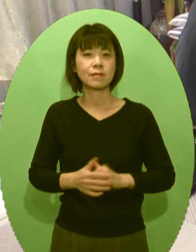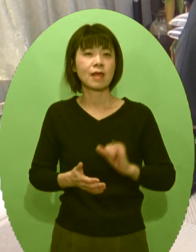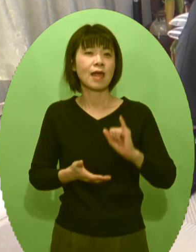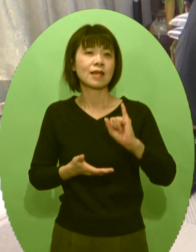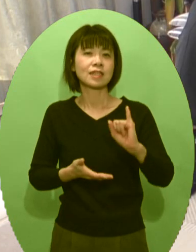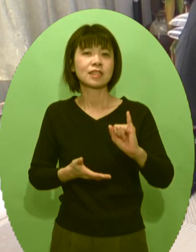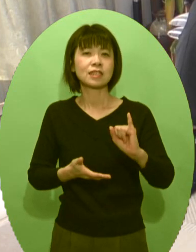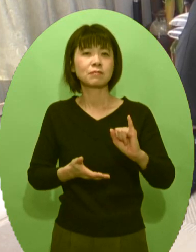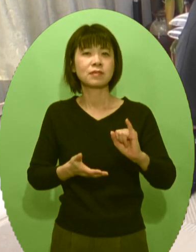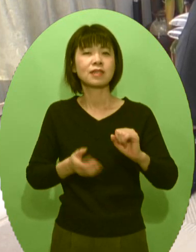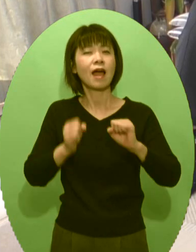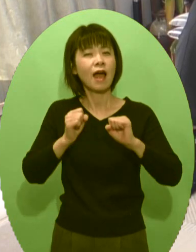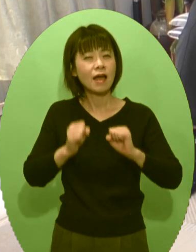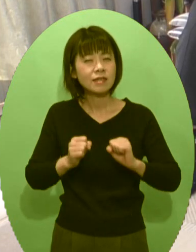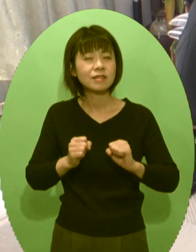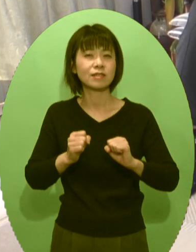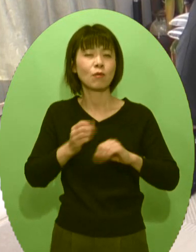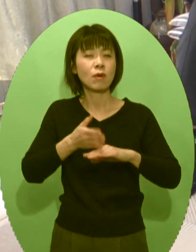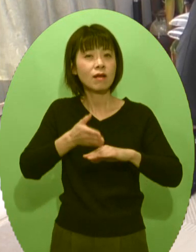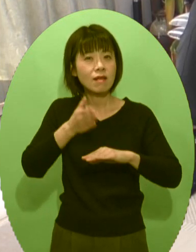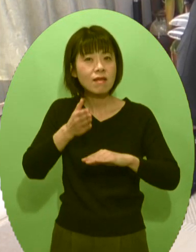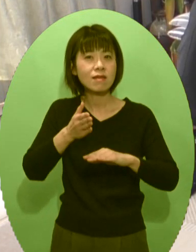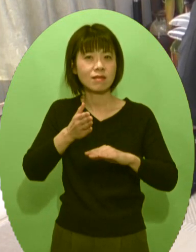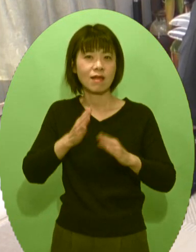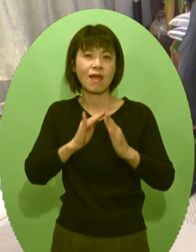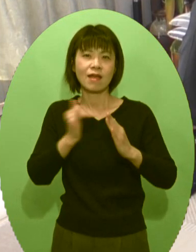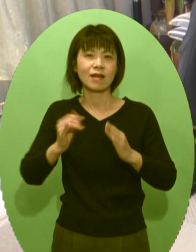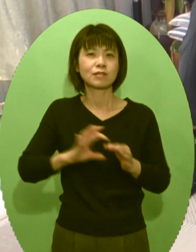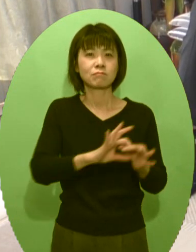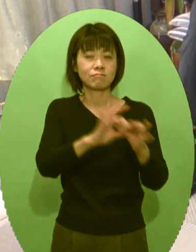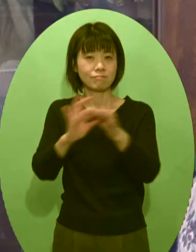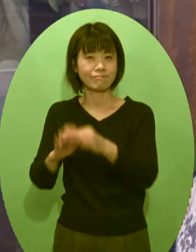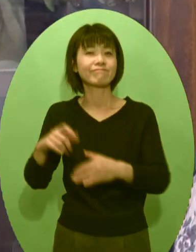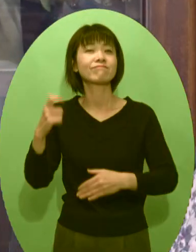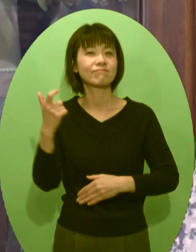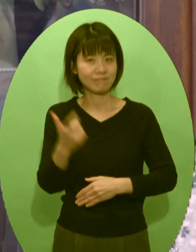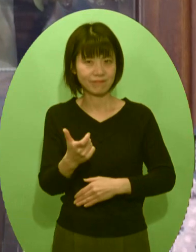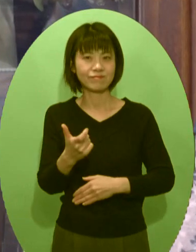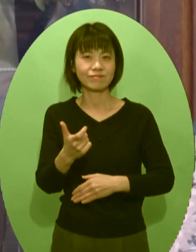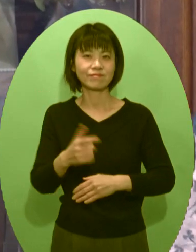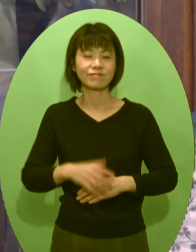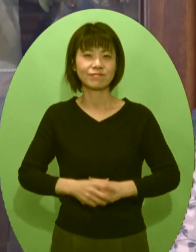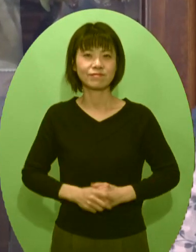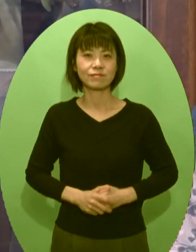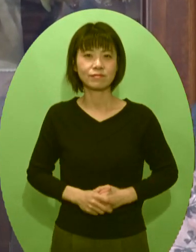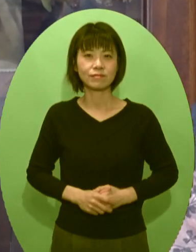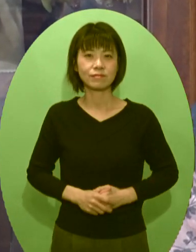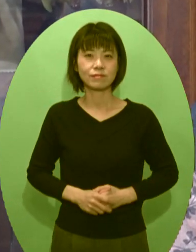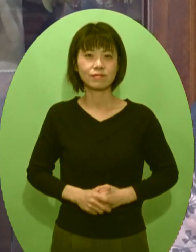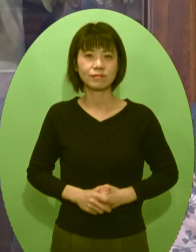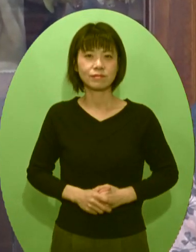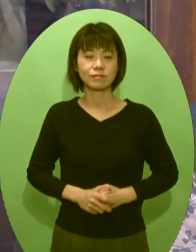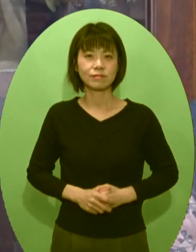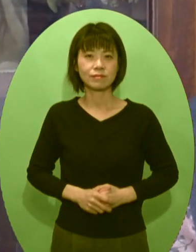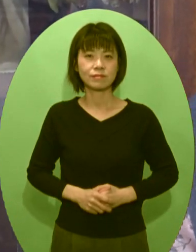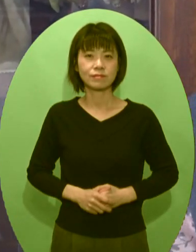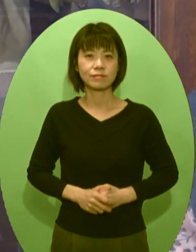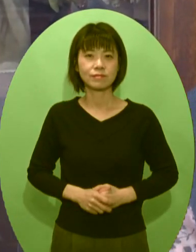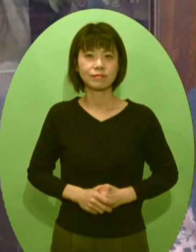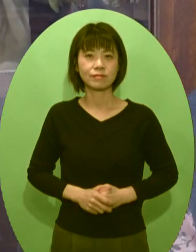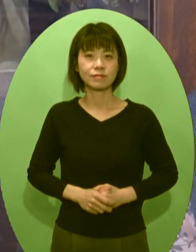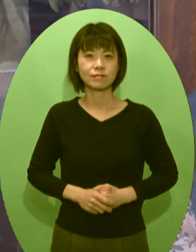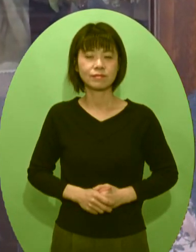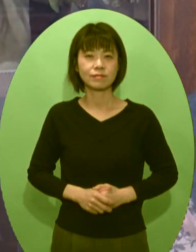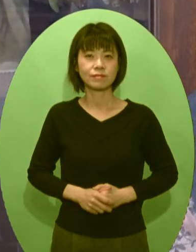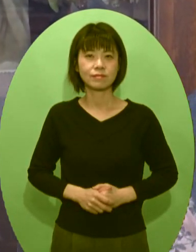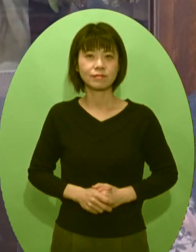がで回ってる感じですからね、もう本当に感謝。